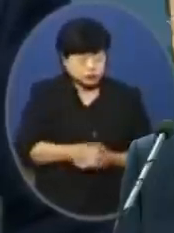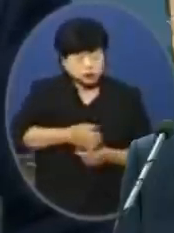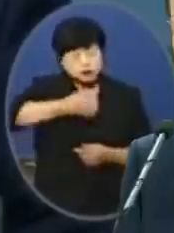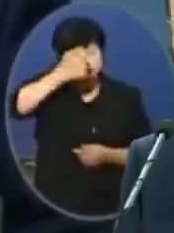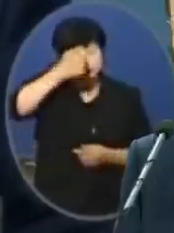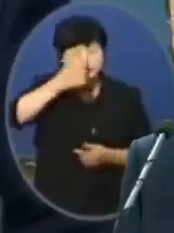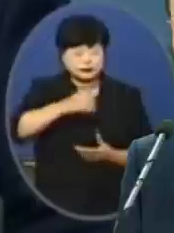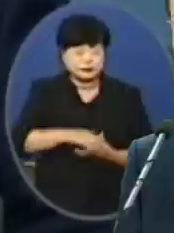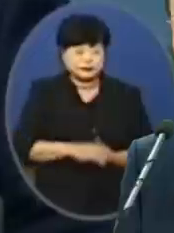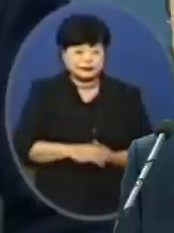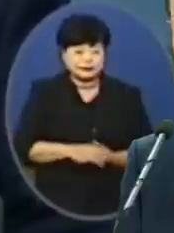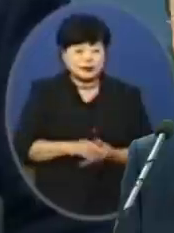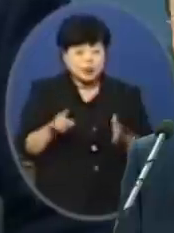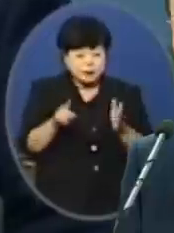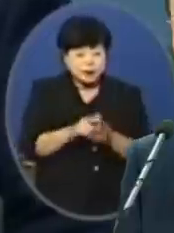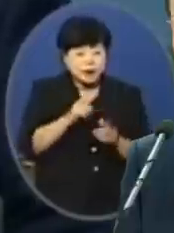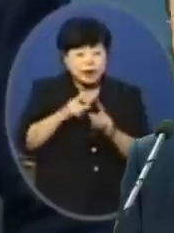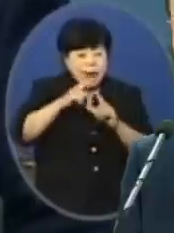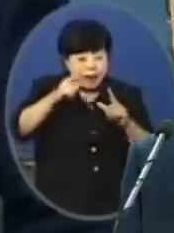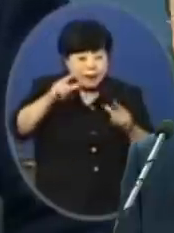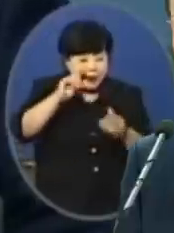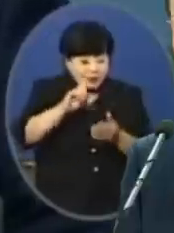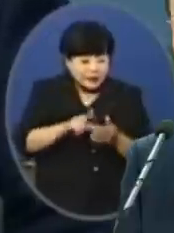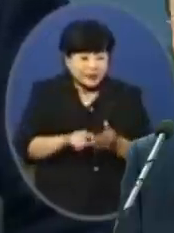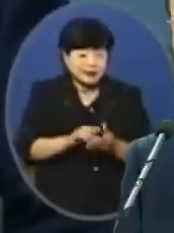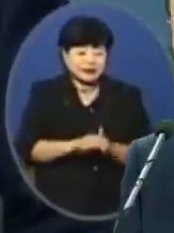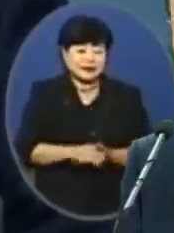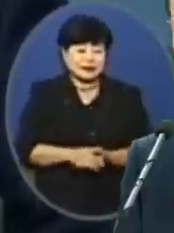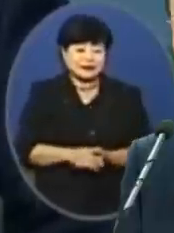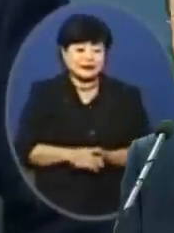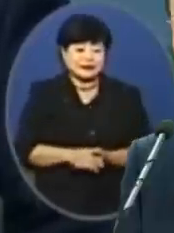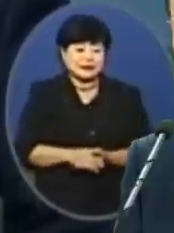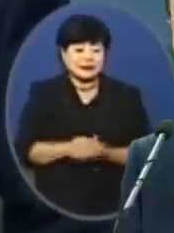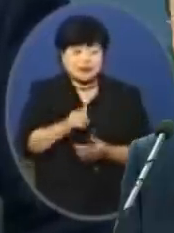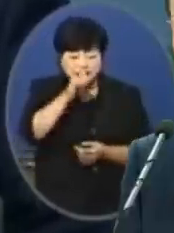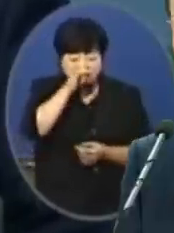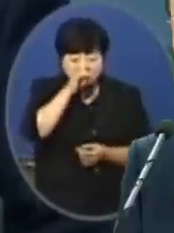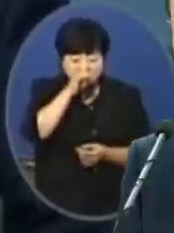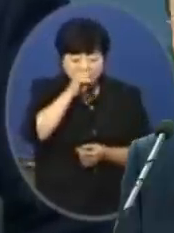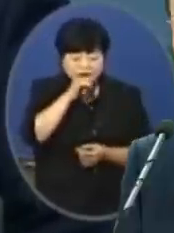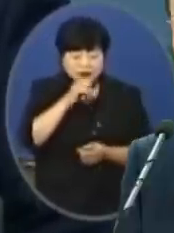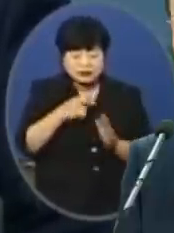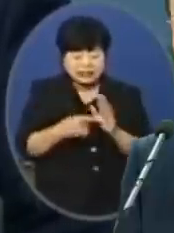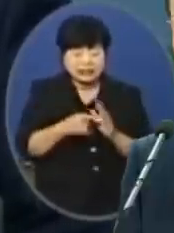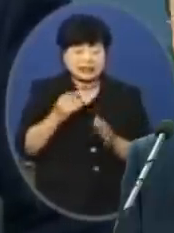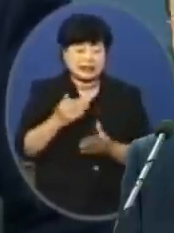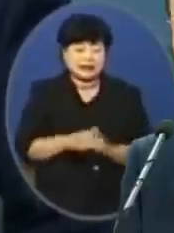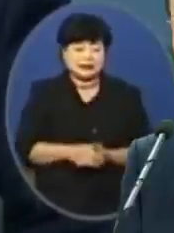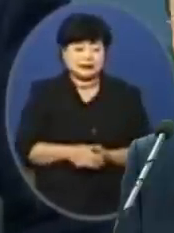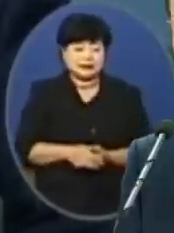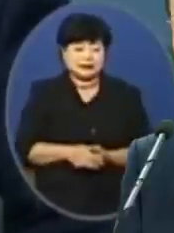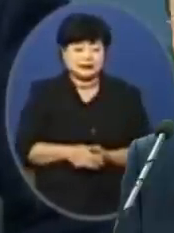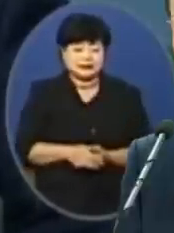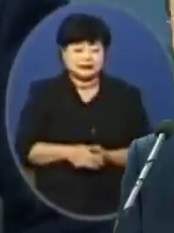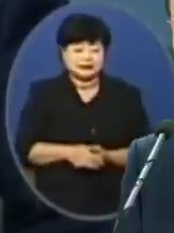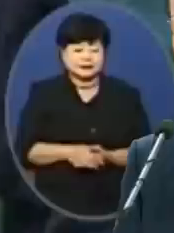꿈꾸고 믿고 말하면 있는 것으로 다 나타나기 시작하는 것입니다.